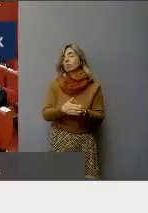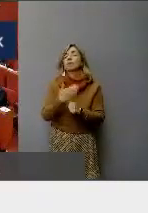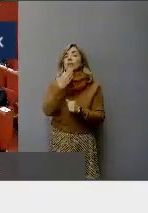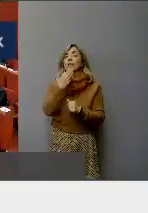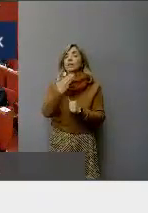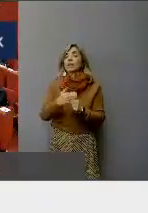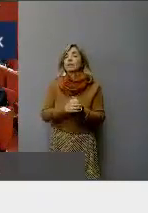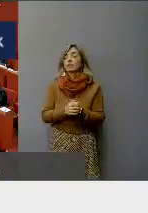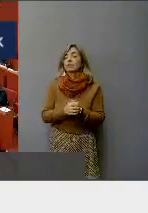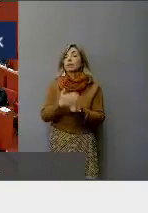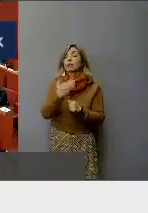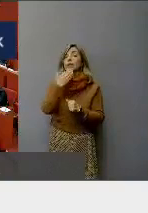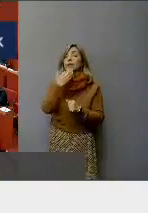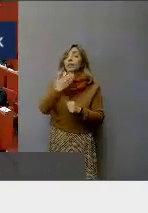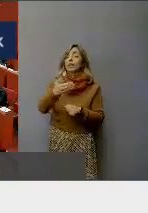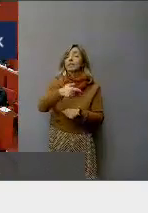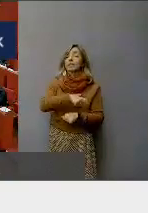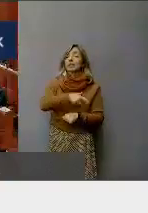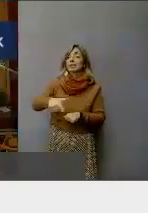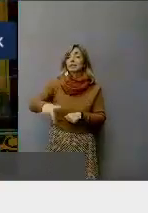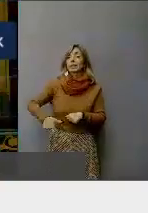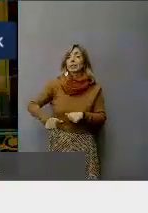signor sindaco consigliera lodi per